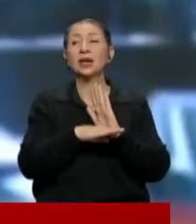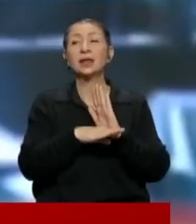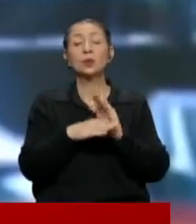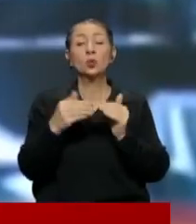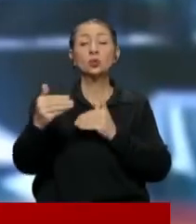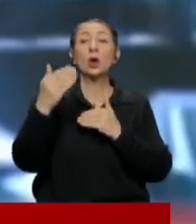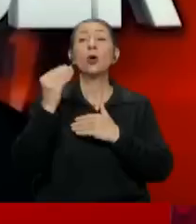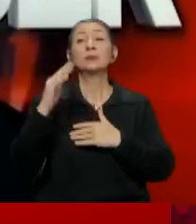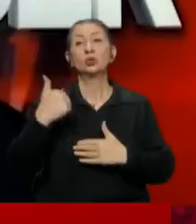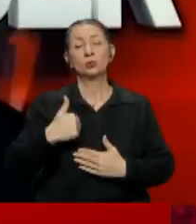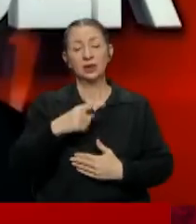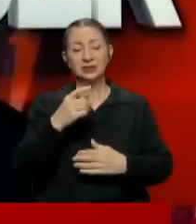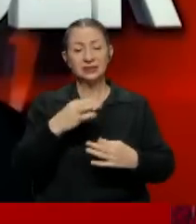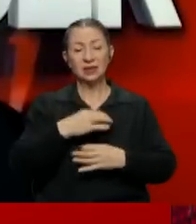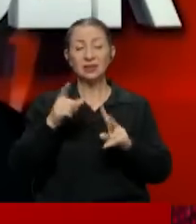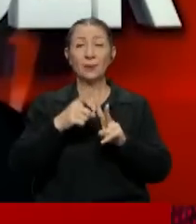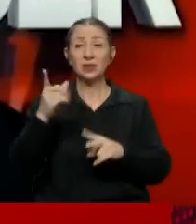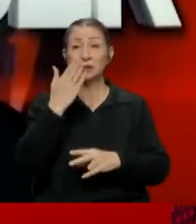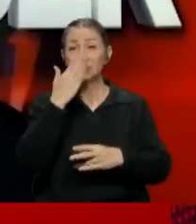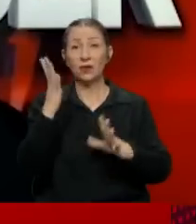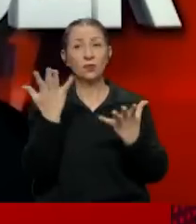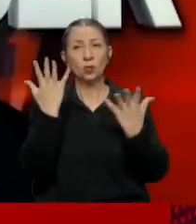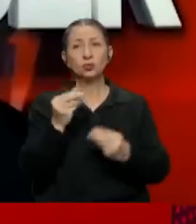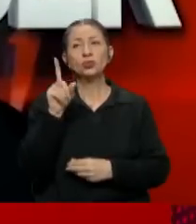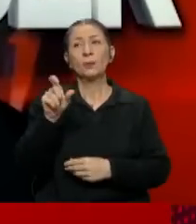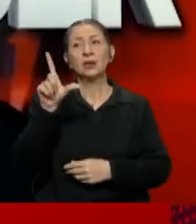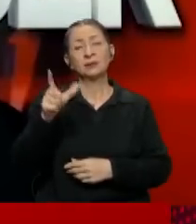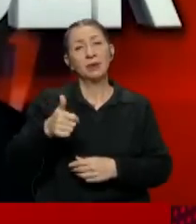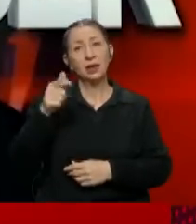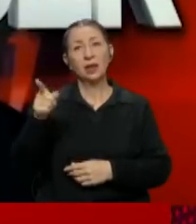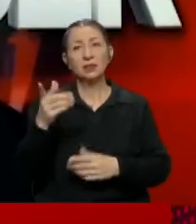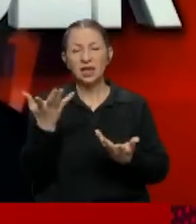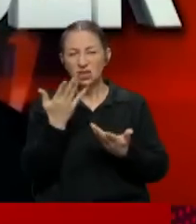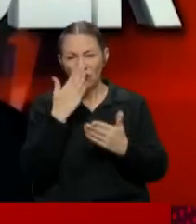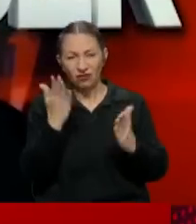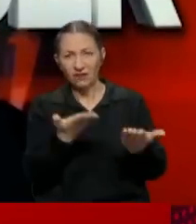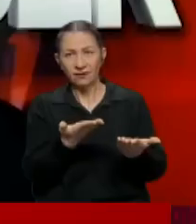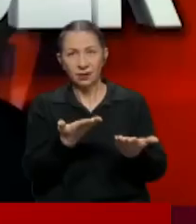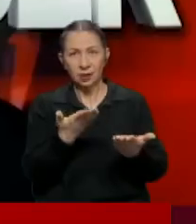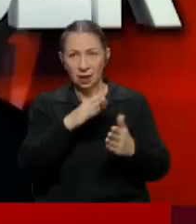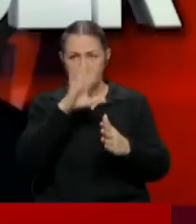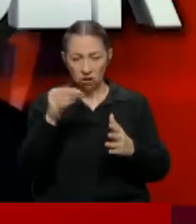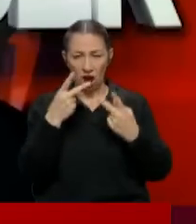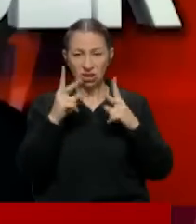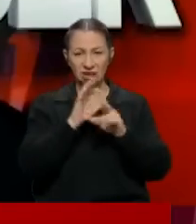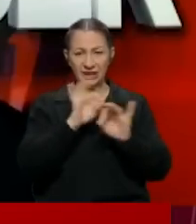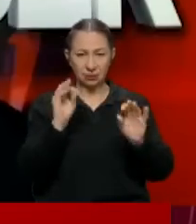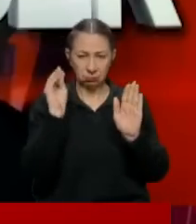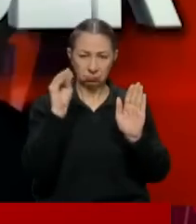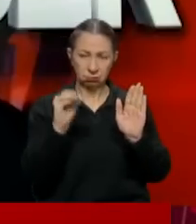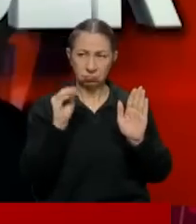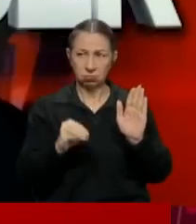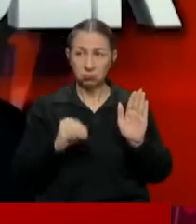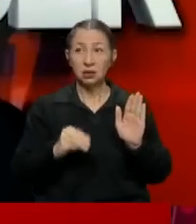uzak durmamış kurumlar Sayın Memati'ye şeffaflığın ne olduğunu sormak lazım Sayın Bakan Ne iş şeffaf ya siz daha önce her şeyi açık ortada